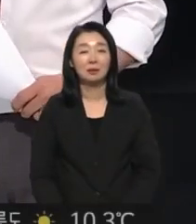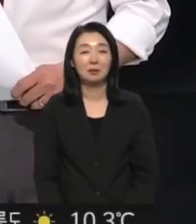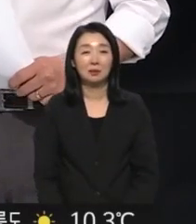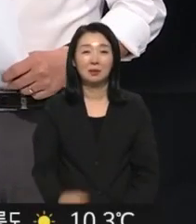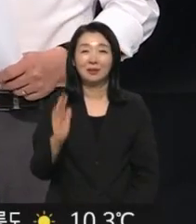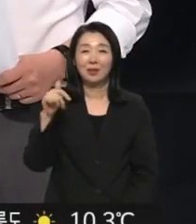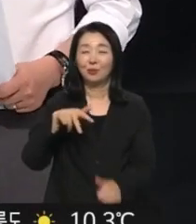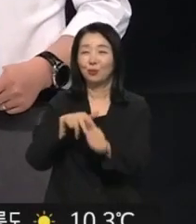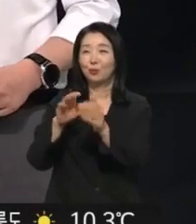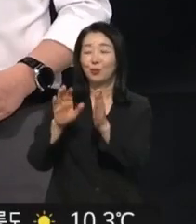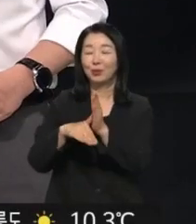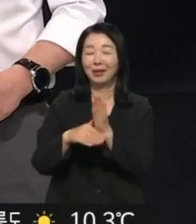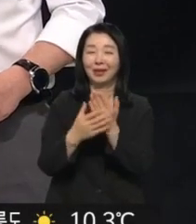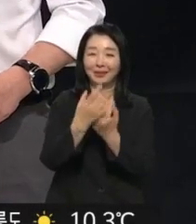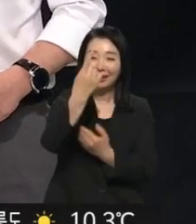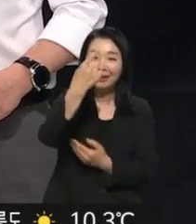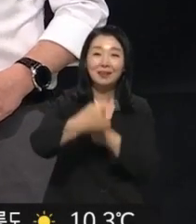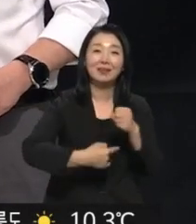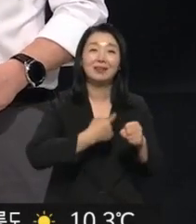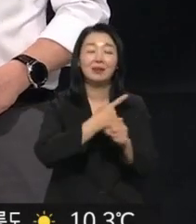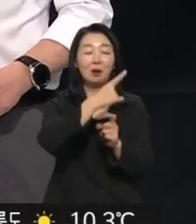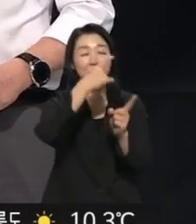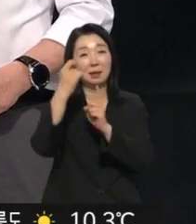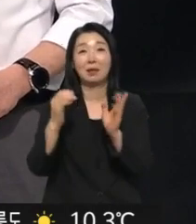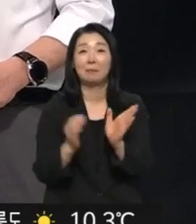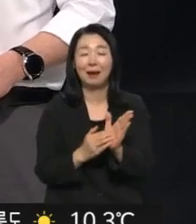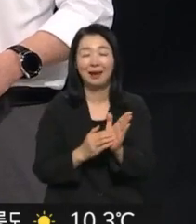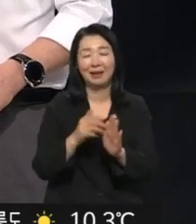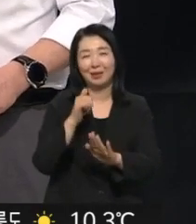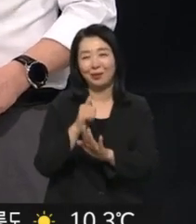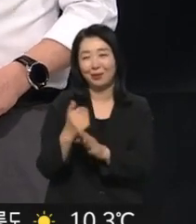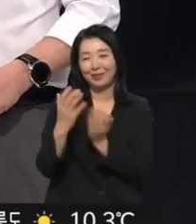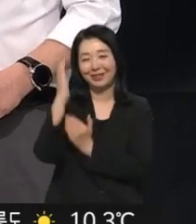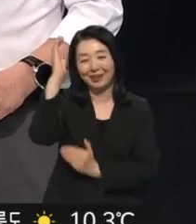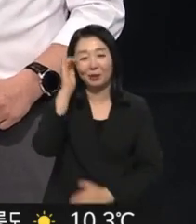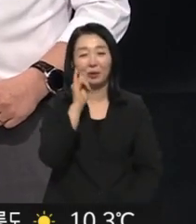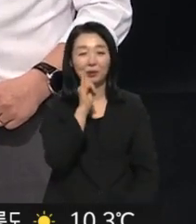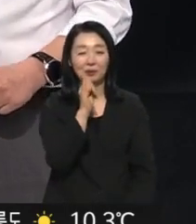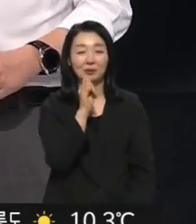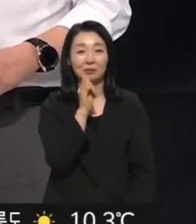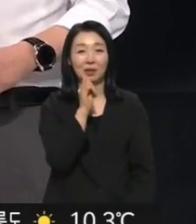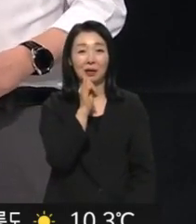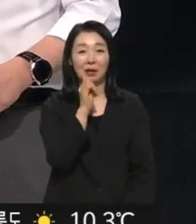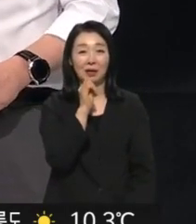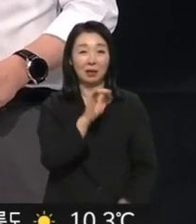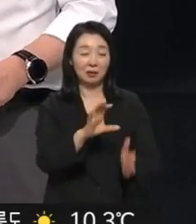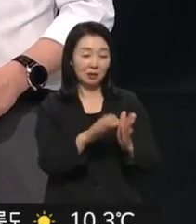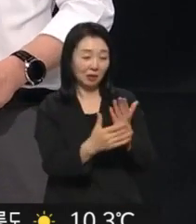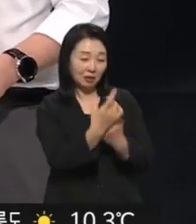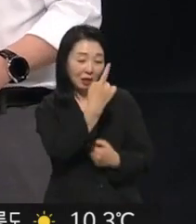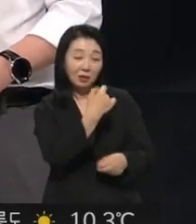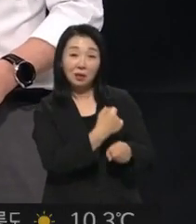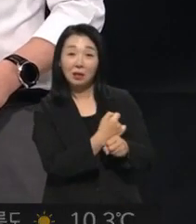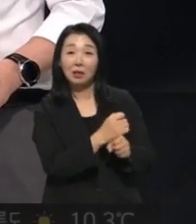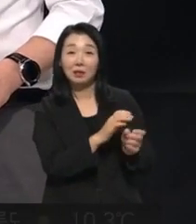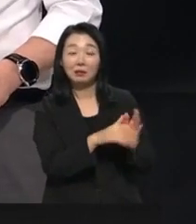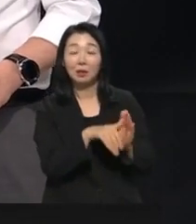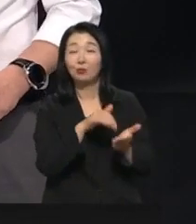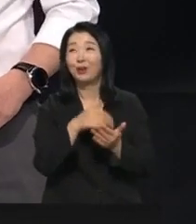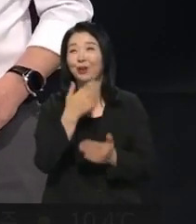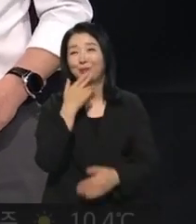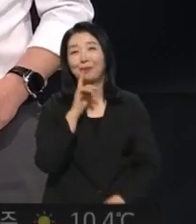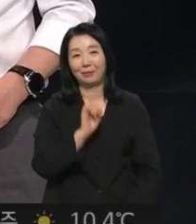대선 후보 단일화 1년을 맞아 기자회견을 연 안철수 후보. 당시 단일화 결정에 결코 후회는